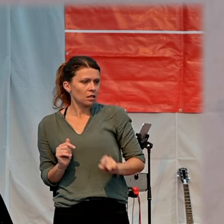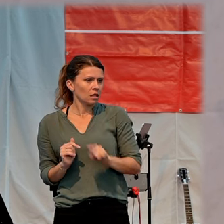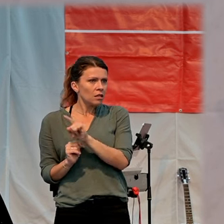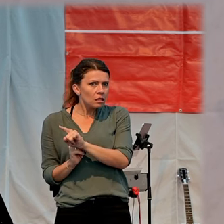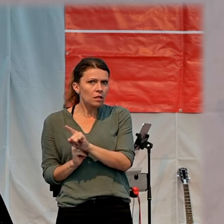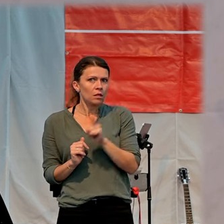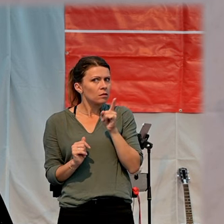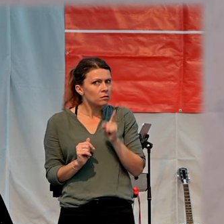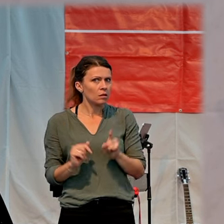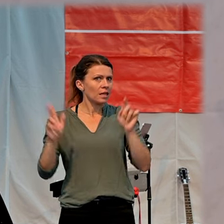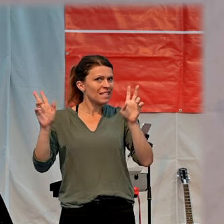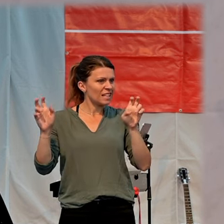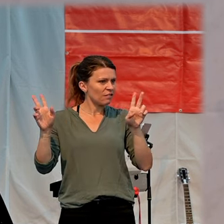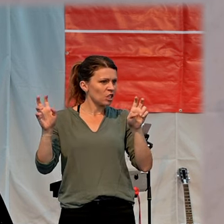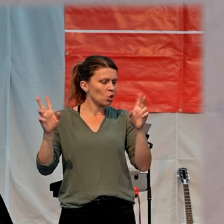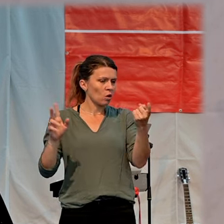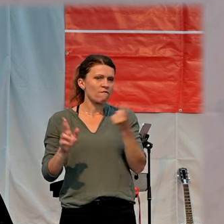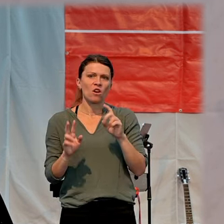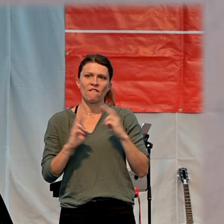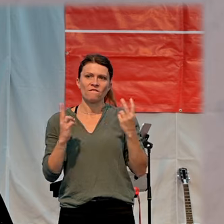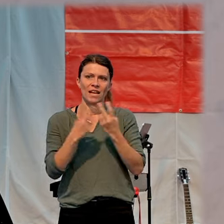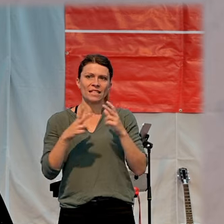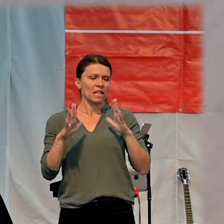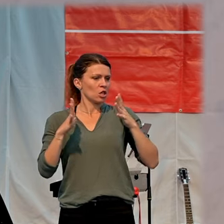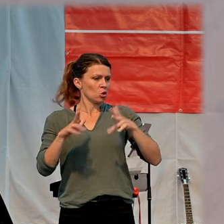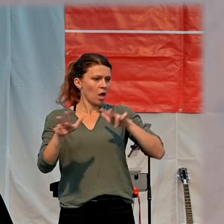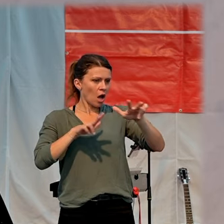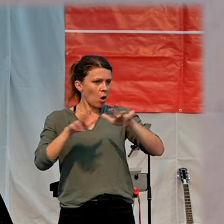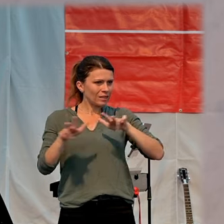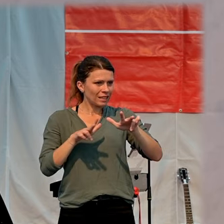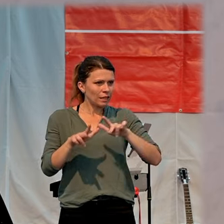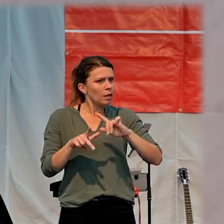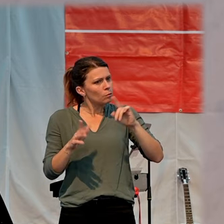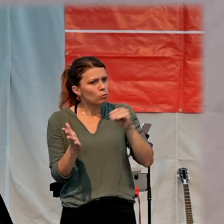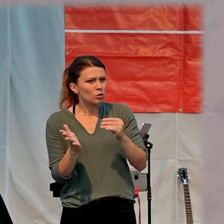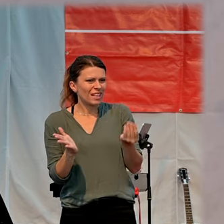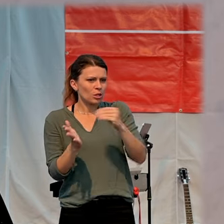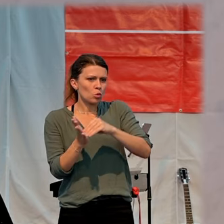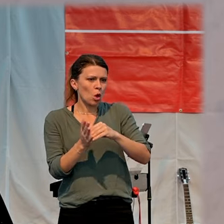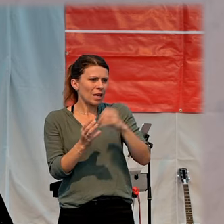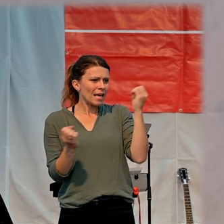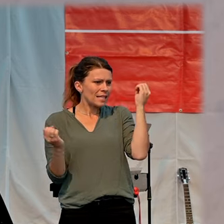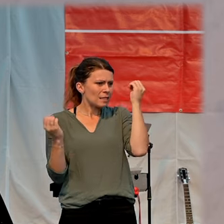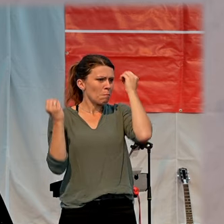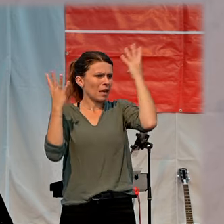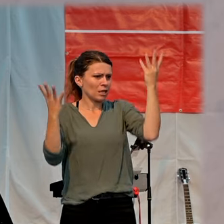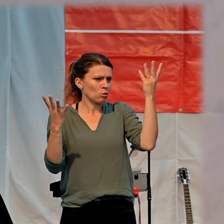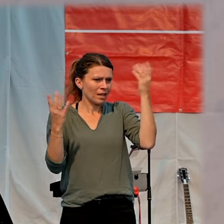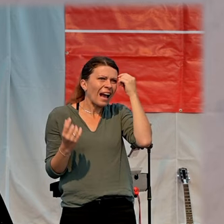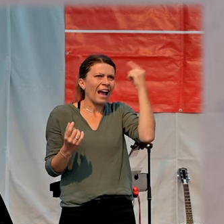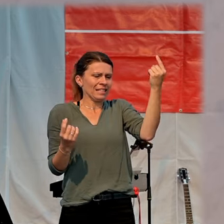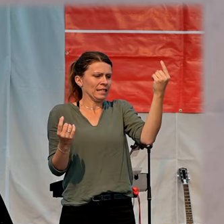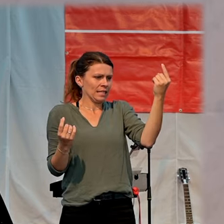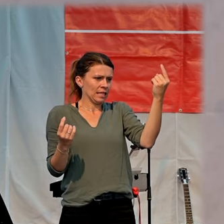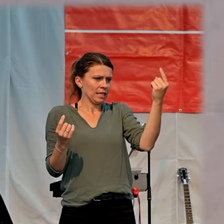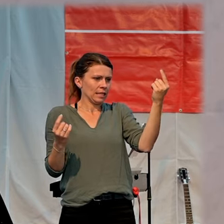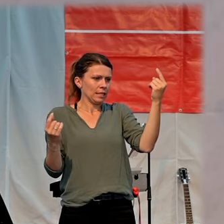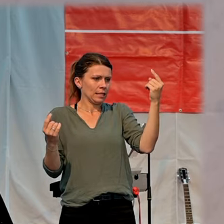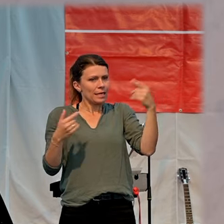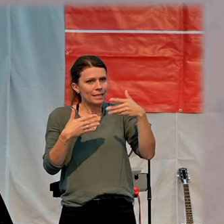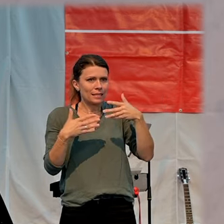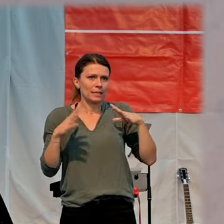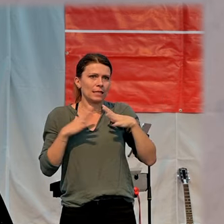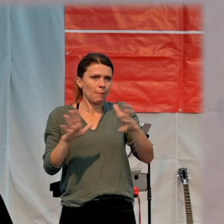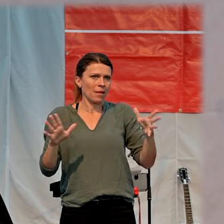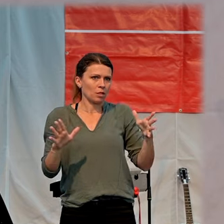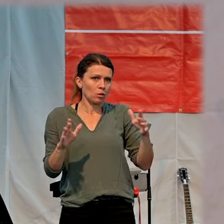Definition der Weltgesundheitsorganisation durch eine spirituelle Dimension ergänzt wird. Also gesund ist ein Mensch